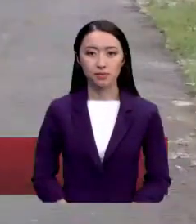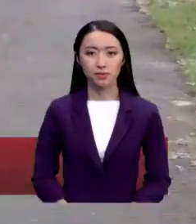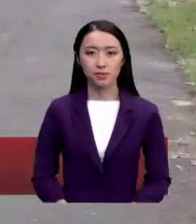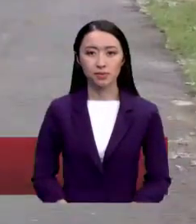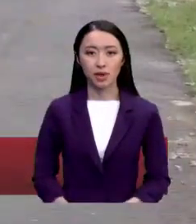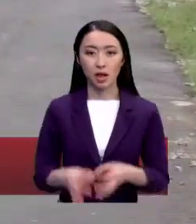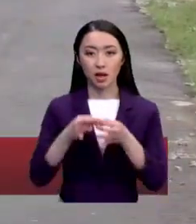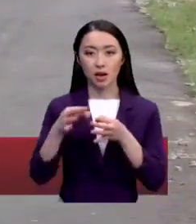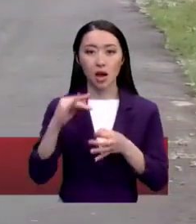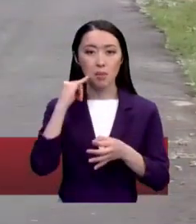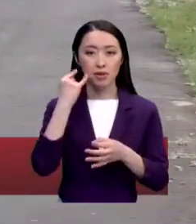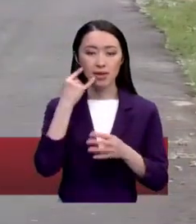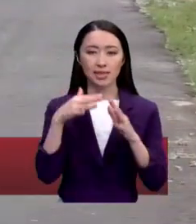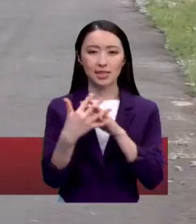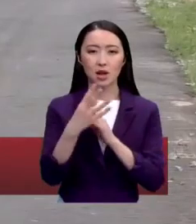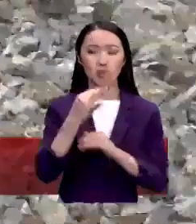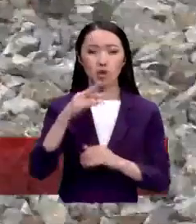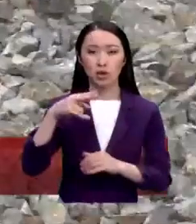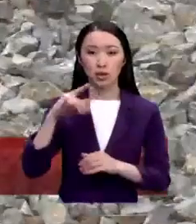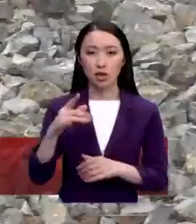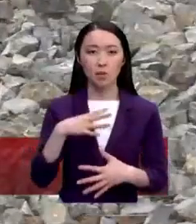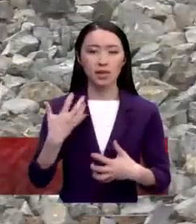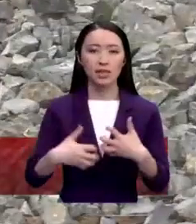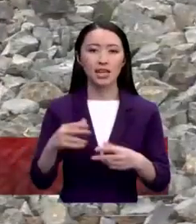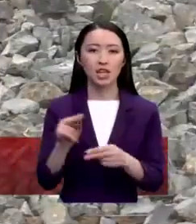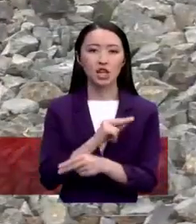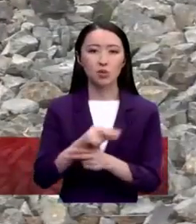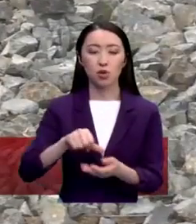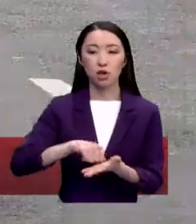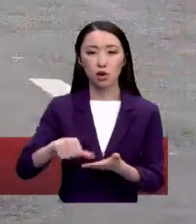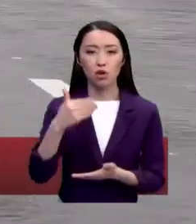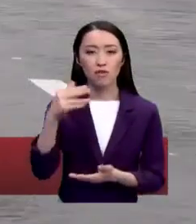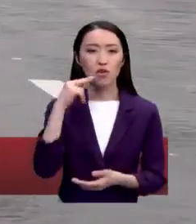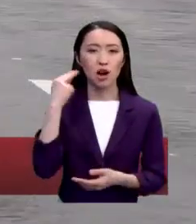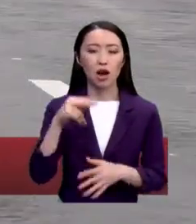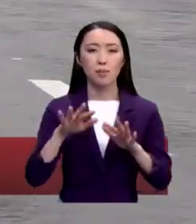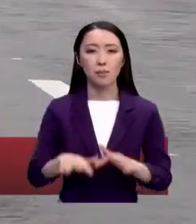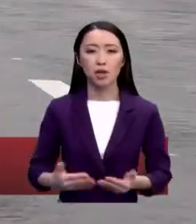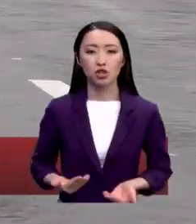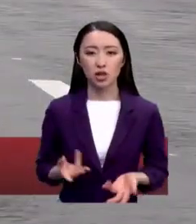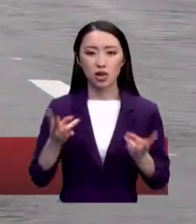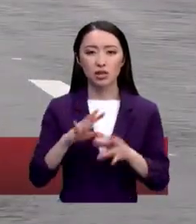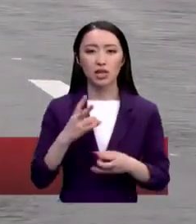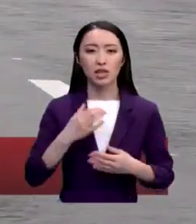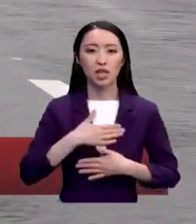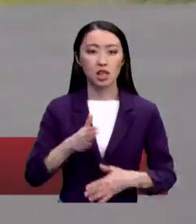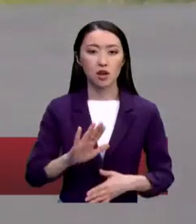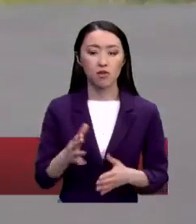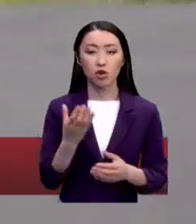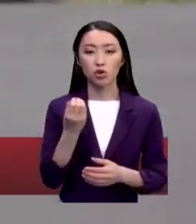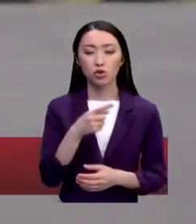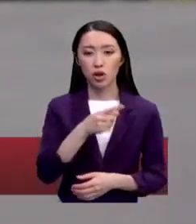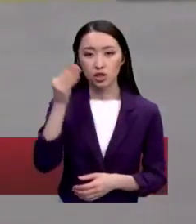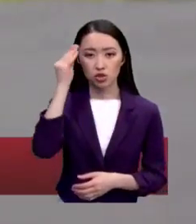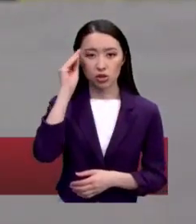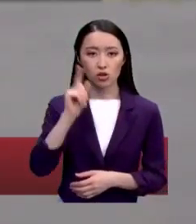В пригороде Павлодара, в селе Муилды, проводился средний ремонт подъездной дороги. Его качеством местные жители остались недовольны. Более того, они